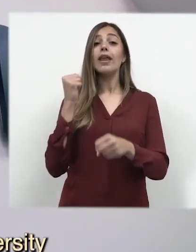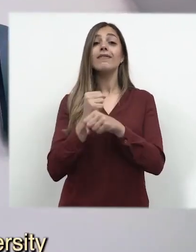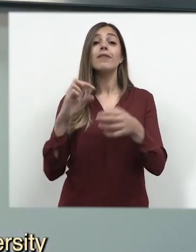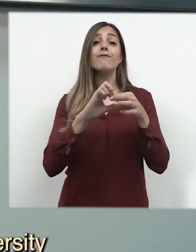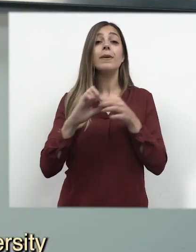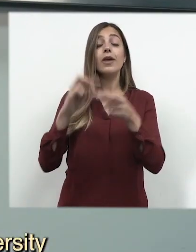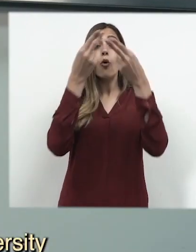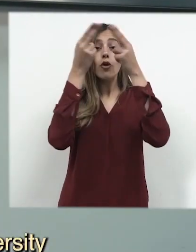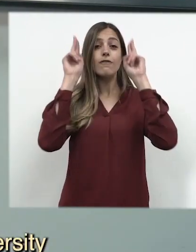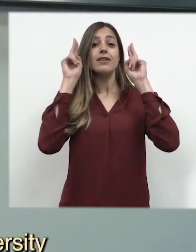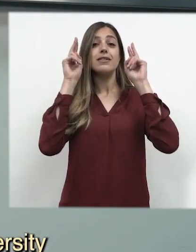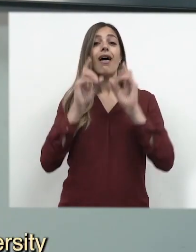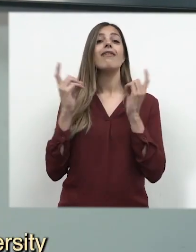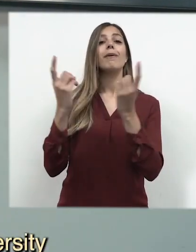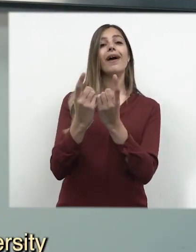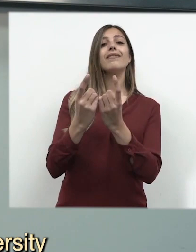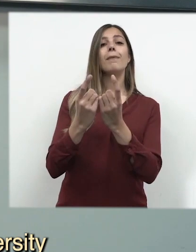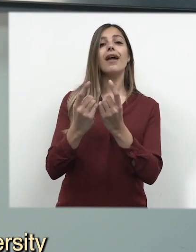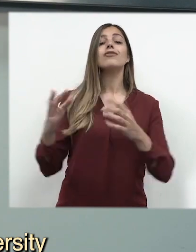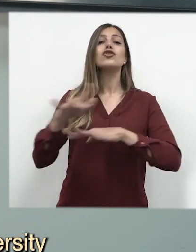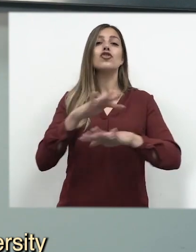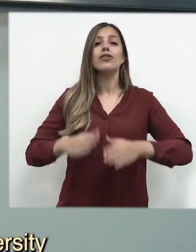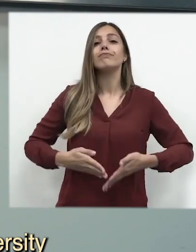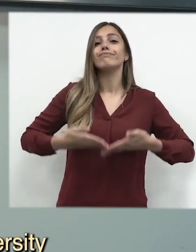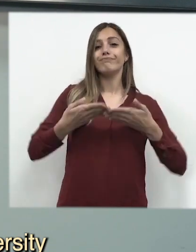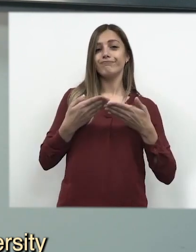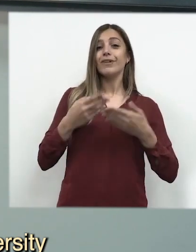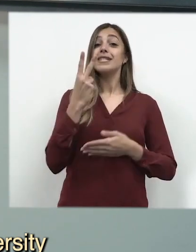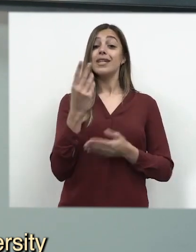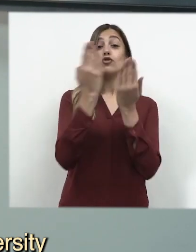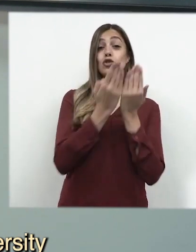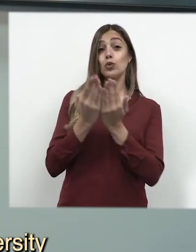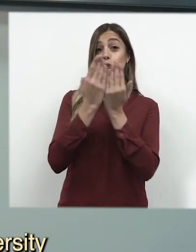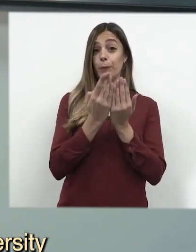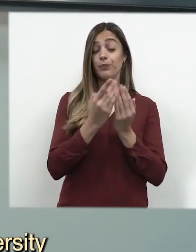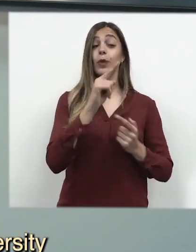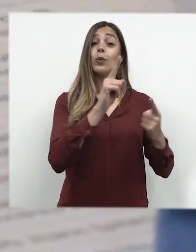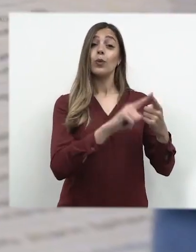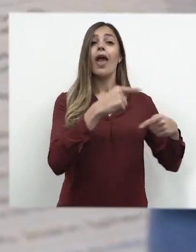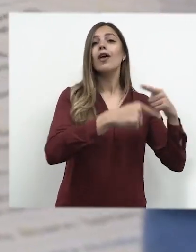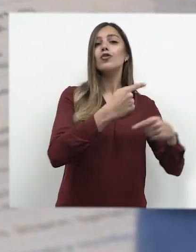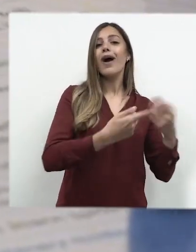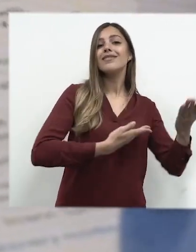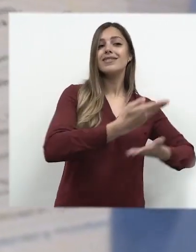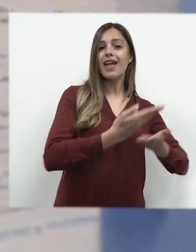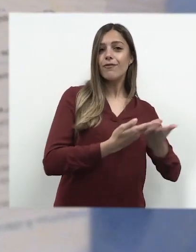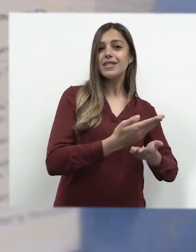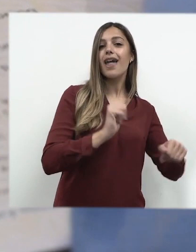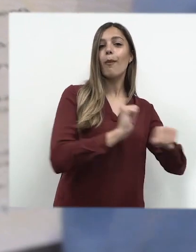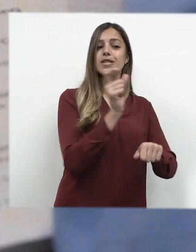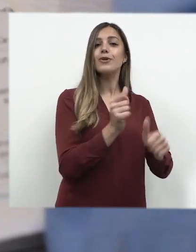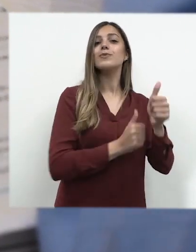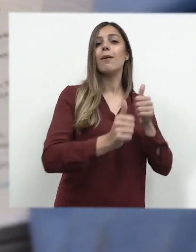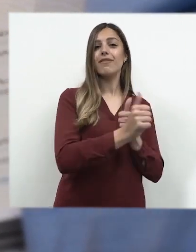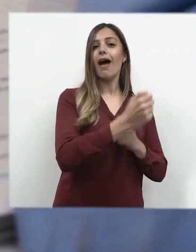kommissjonata l-fakultati s-fiħta s-soċetaf l-Università ta' Malta bix s-siru zew t-studji Għi edwar servizzi provdutif